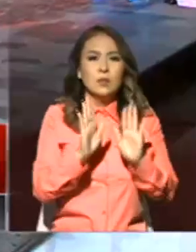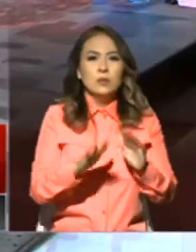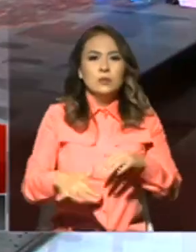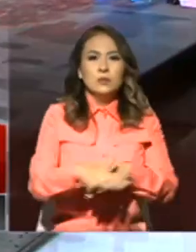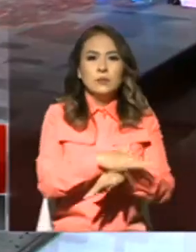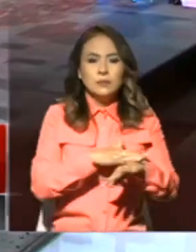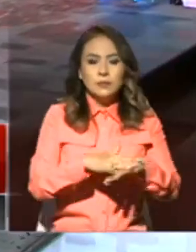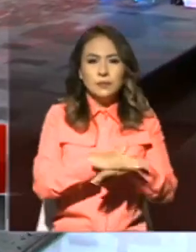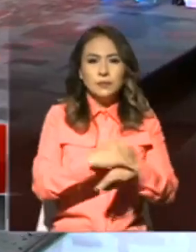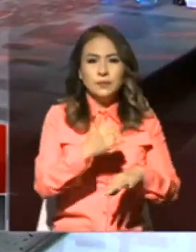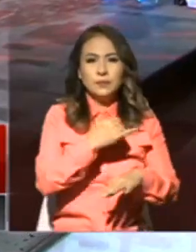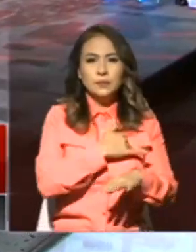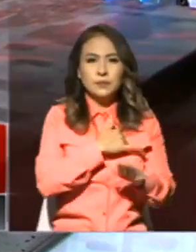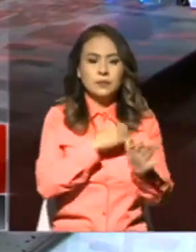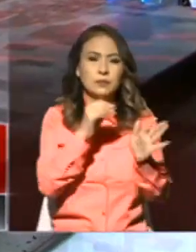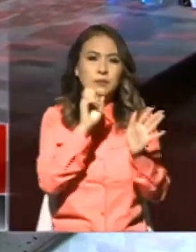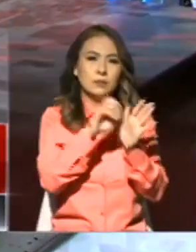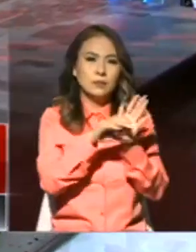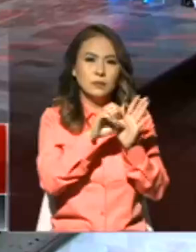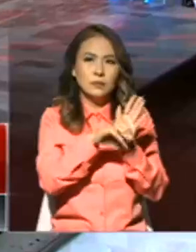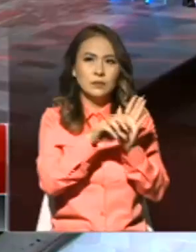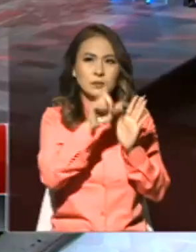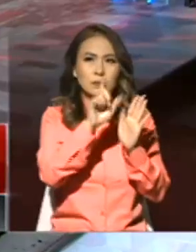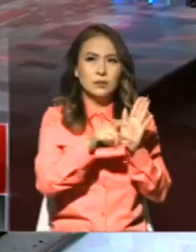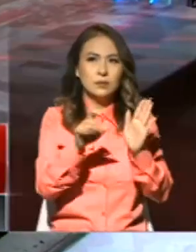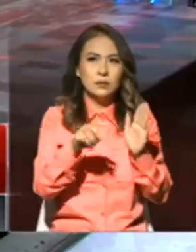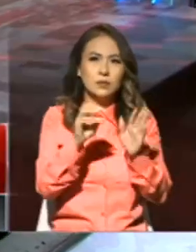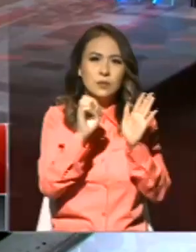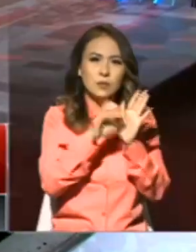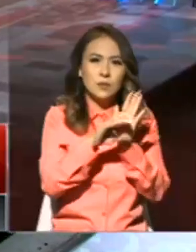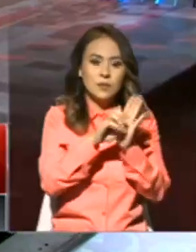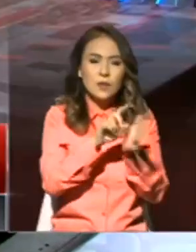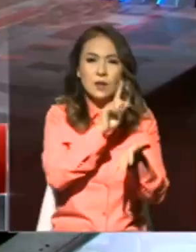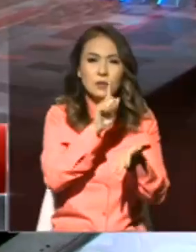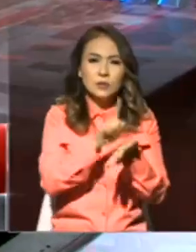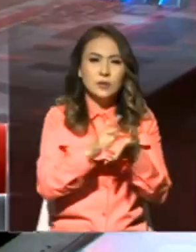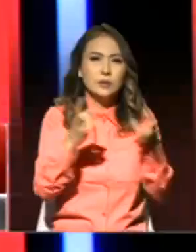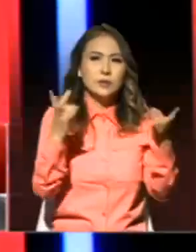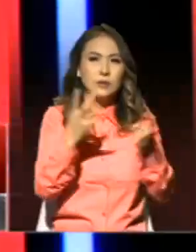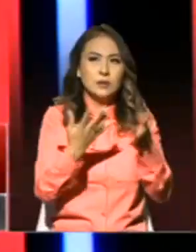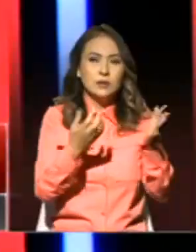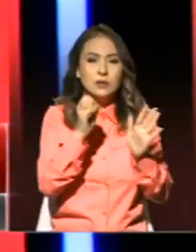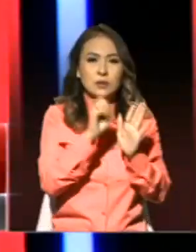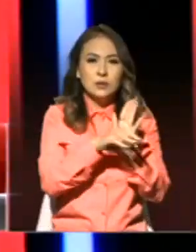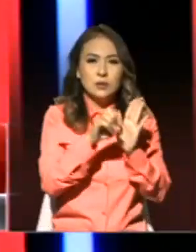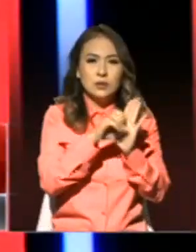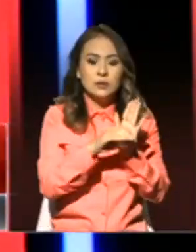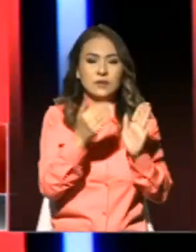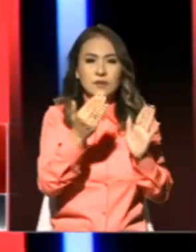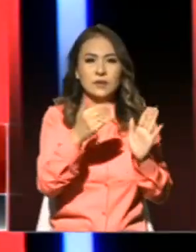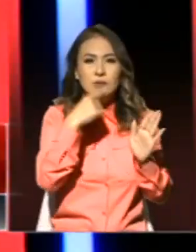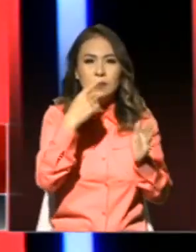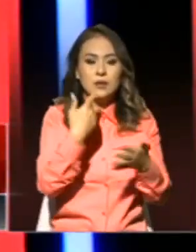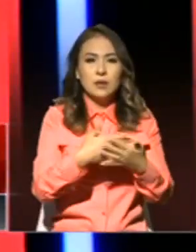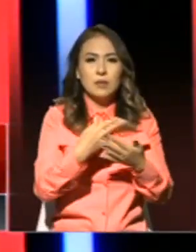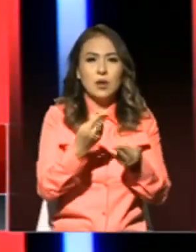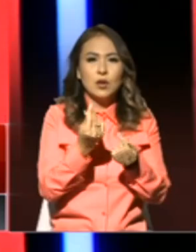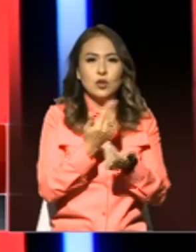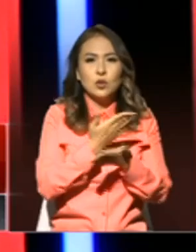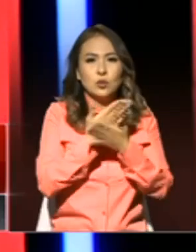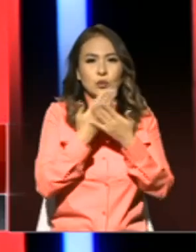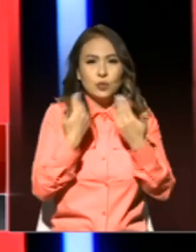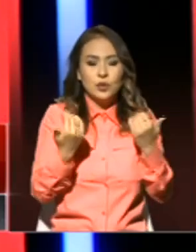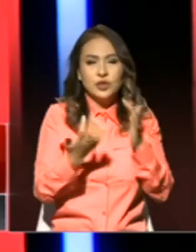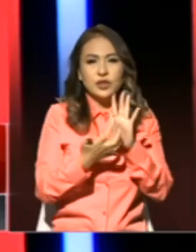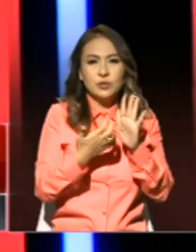нарыққа, жалпы біздің салымшыларға беріп жатқан сигнал. Яғни жинақтауға көшу керек. Ал жинақтауға мысалы сіз айтасыз, ақша жоқ, жетпейді деген